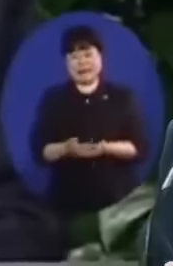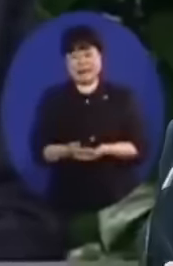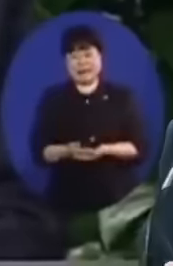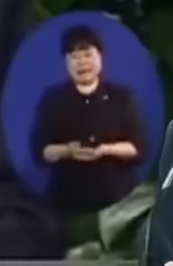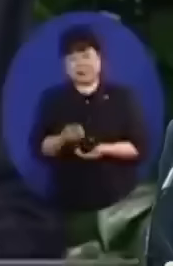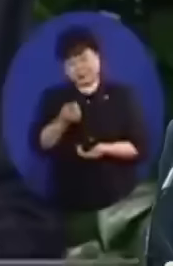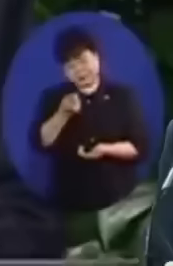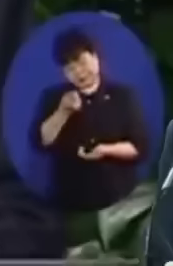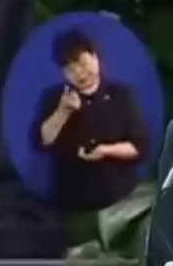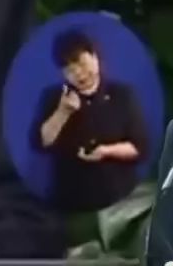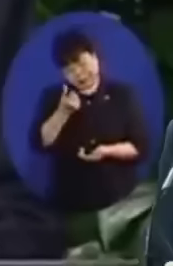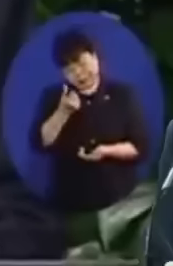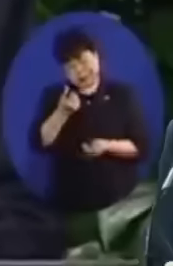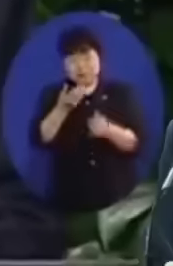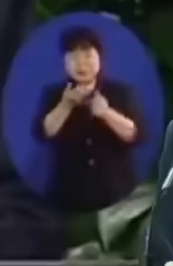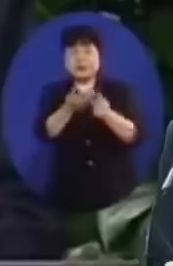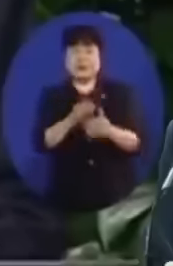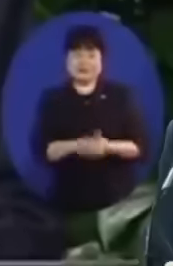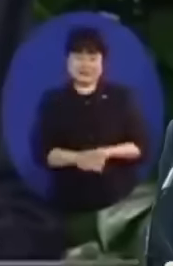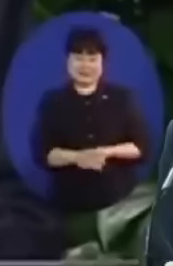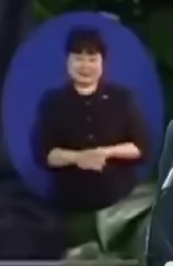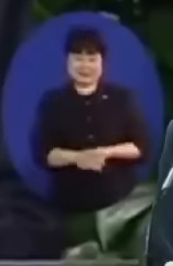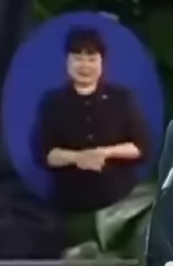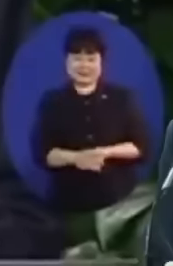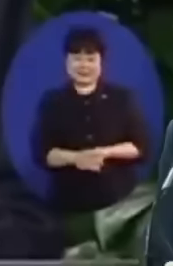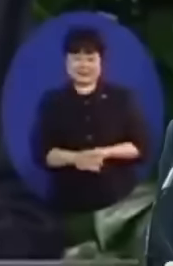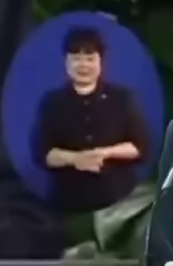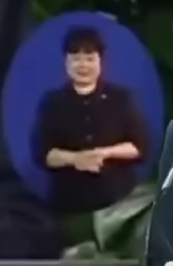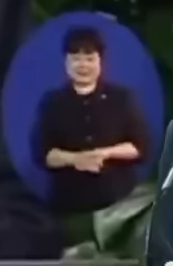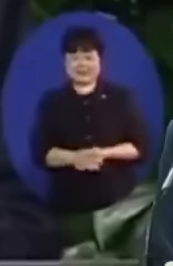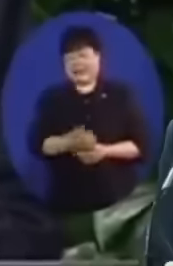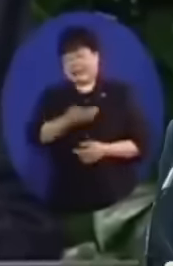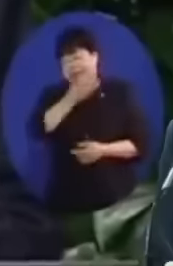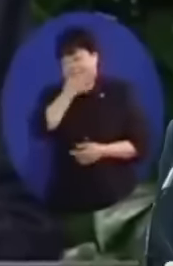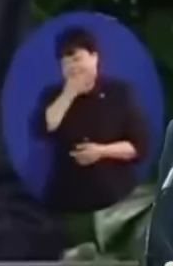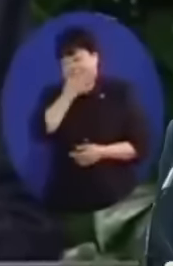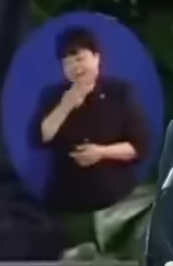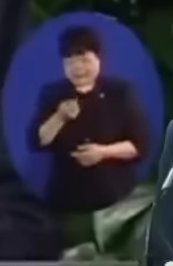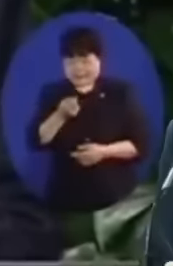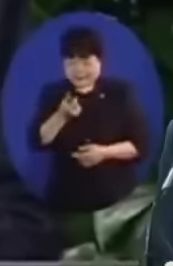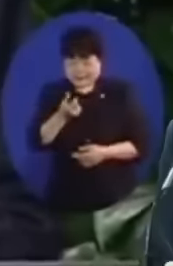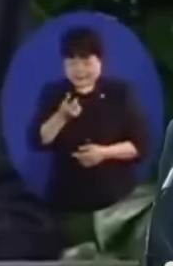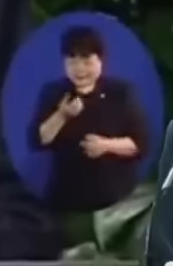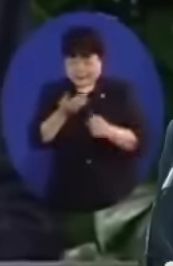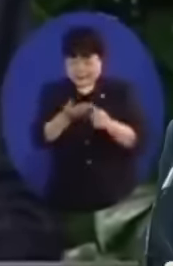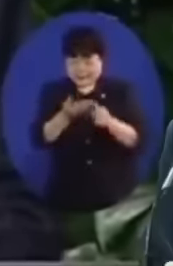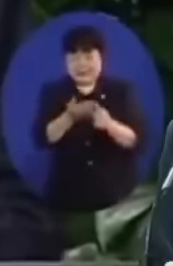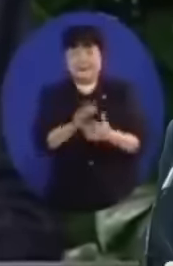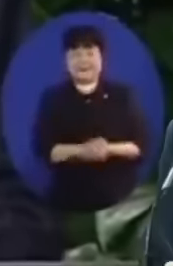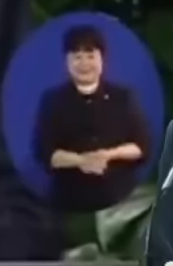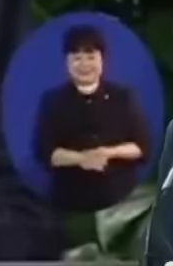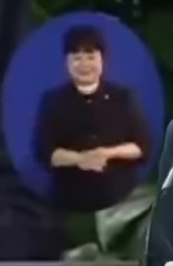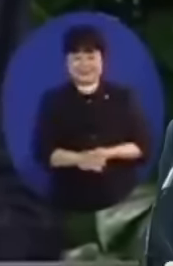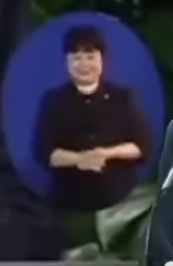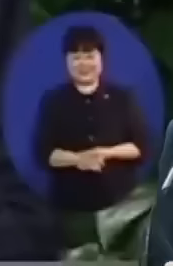아주 눈꽃만치 주면서 그것도 수없이 고추먹은 소리를 합니다.